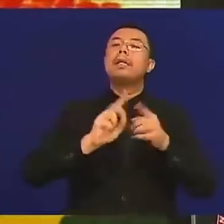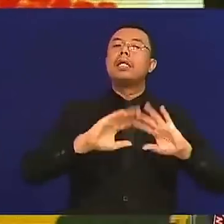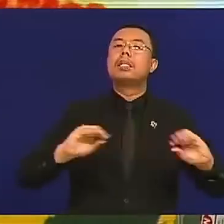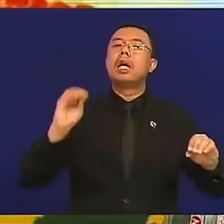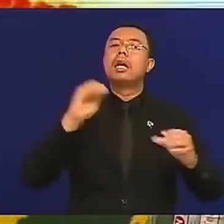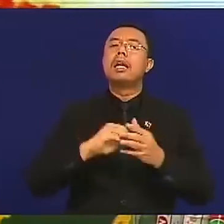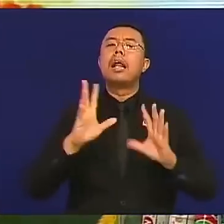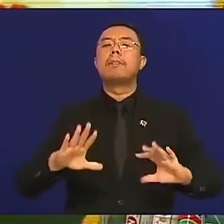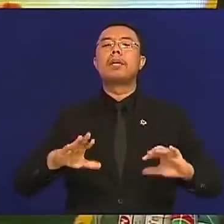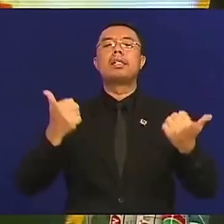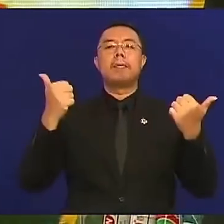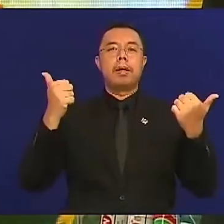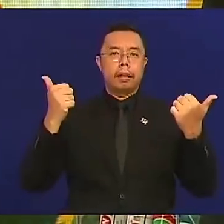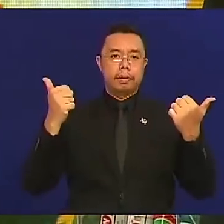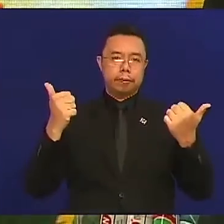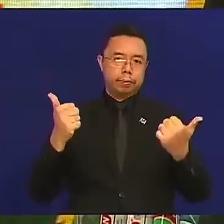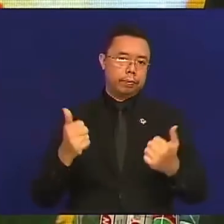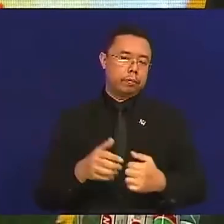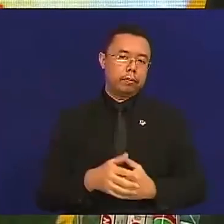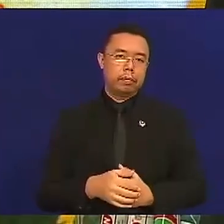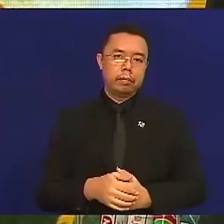dalam keselamatan.